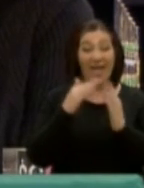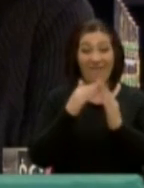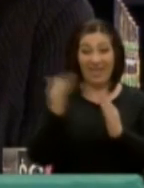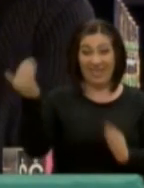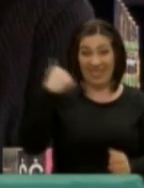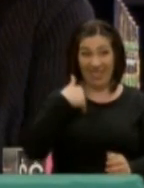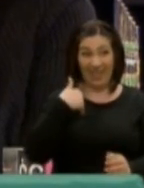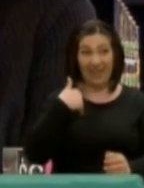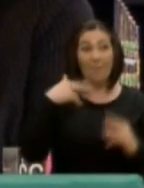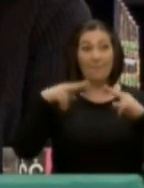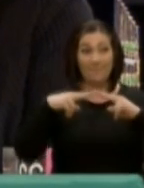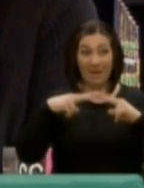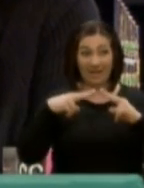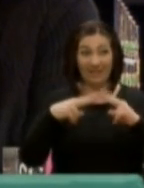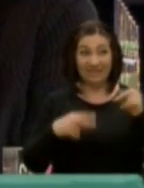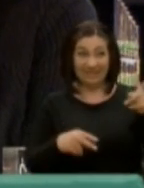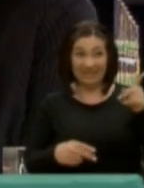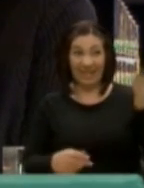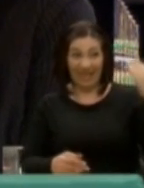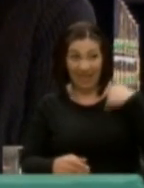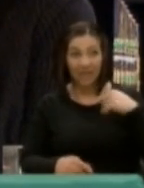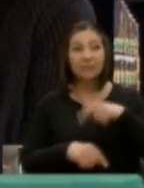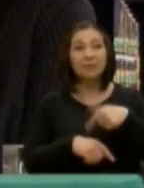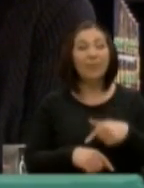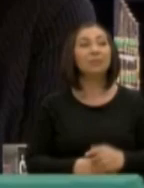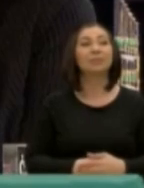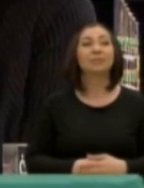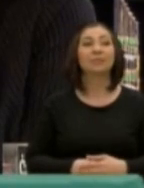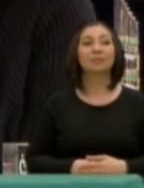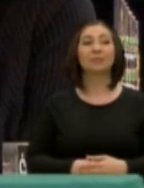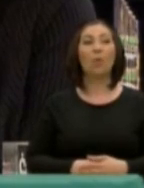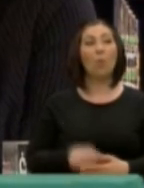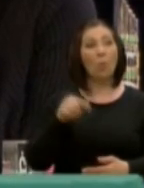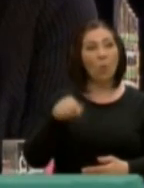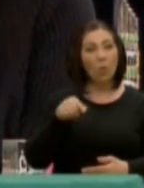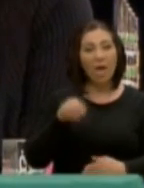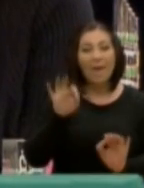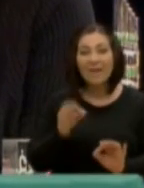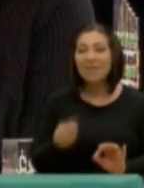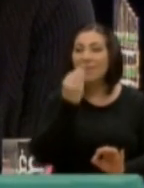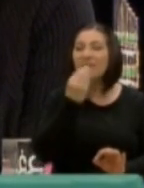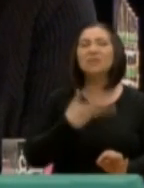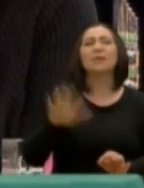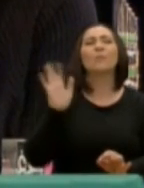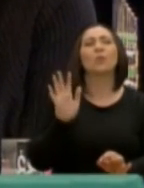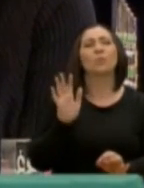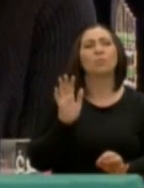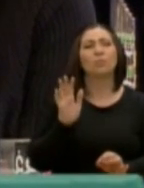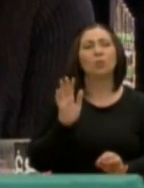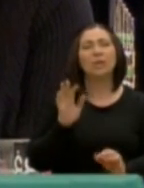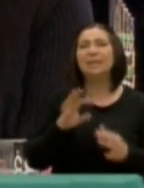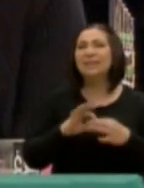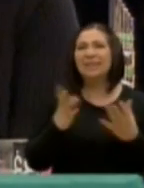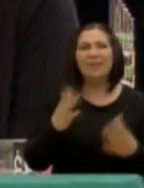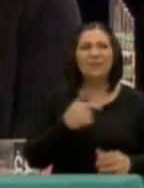gelen baklavayı sizden özellikle geldiği zaman onu hemen yemeyi sevmiyorum.